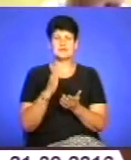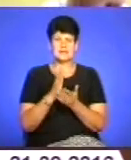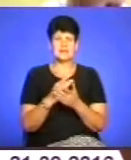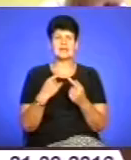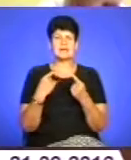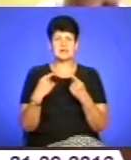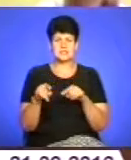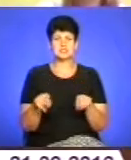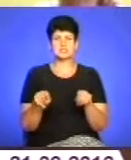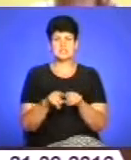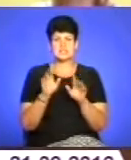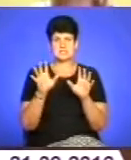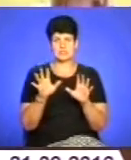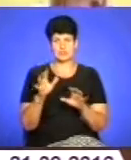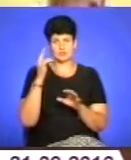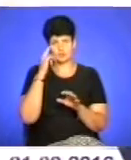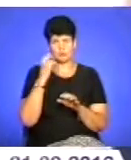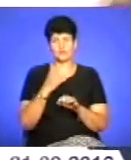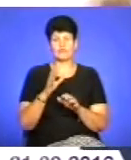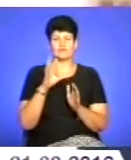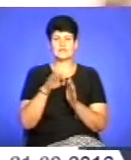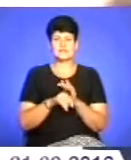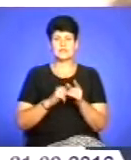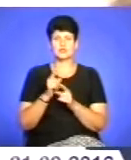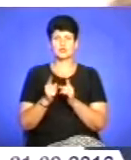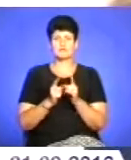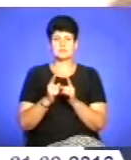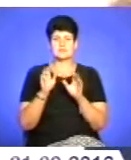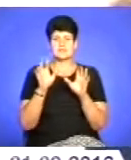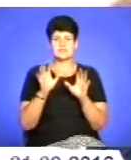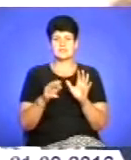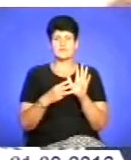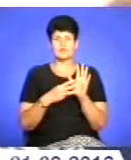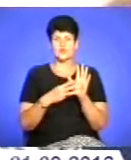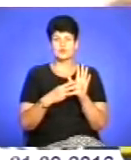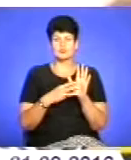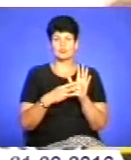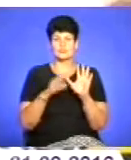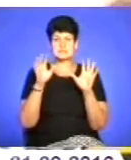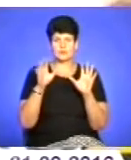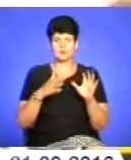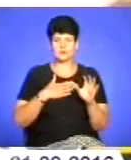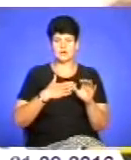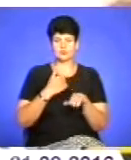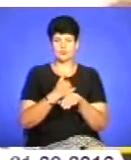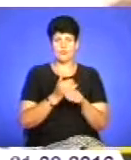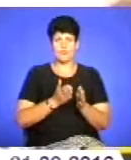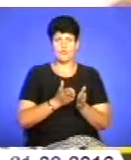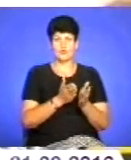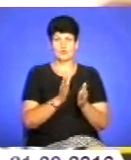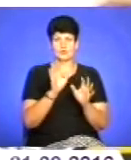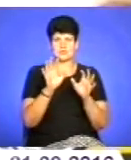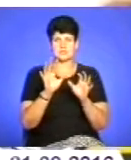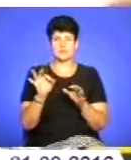інша, теж законна думка. Внесено зміни до статті 8 закону нашого головного профільного закону, закону